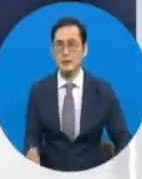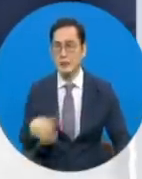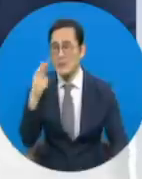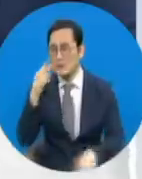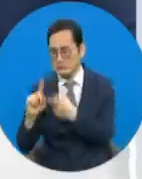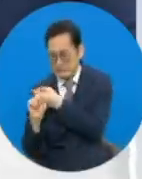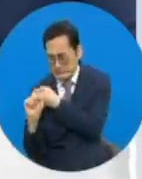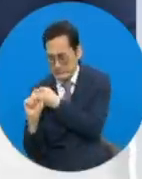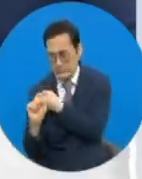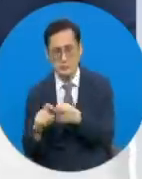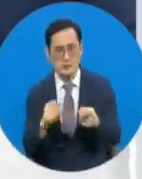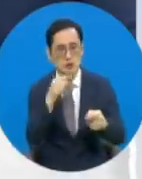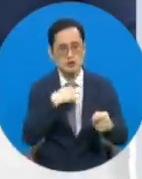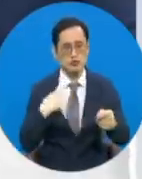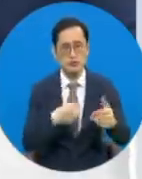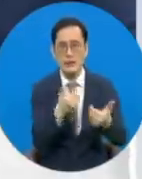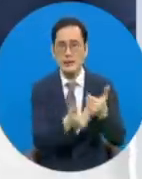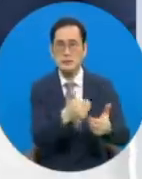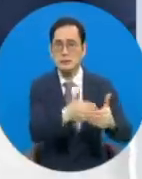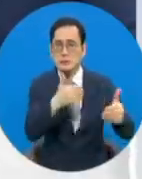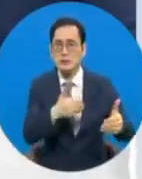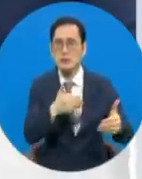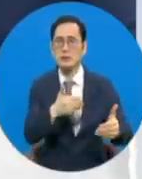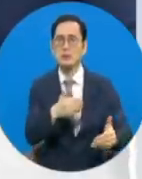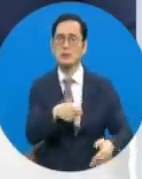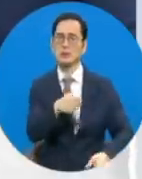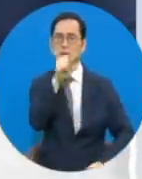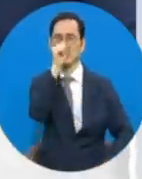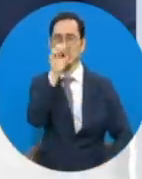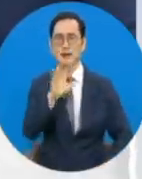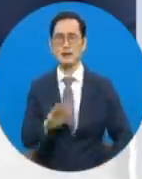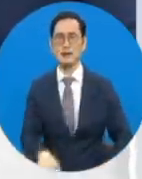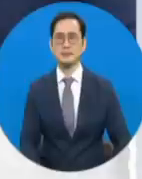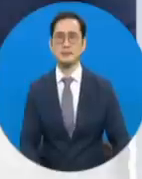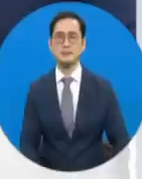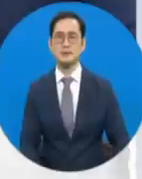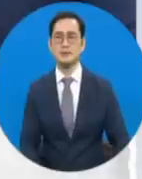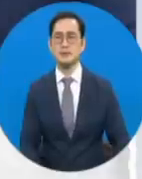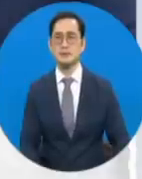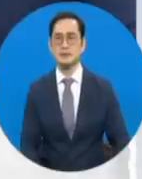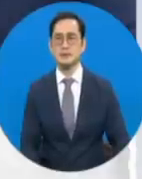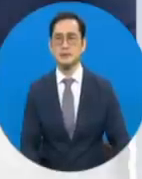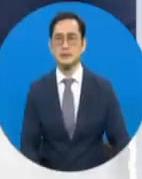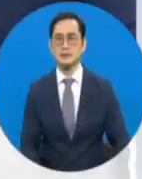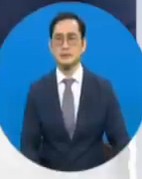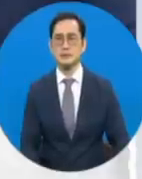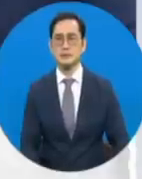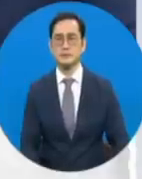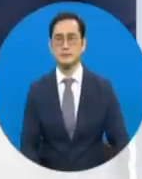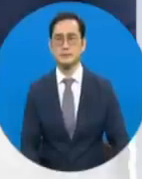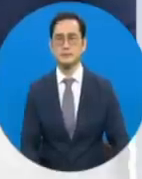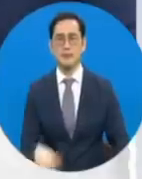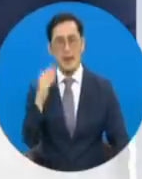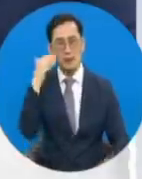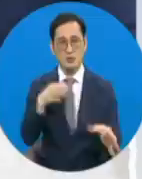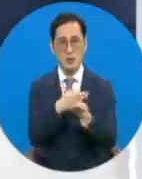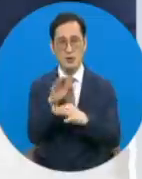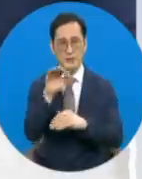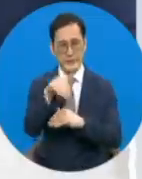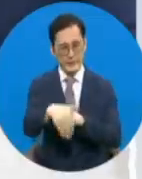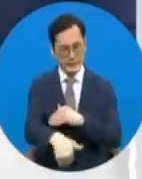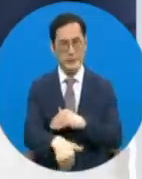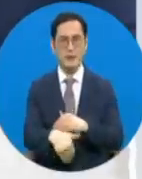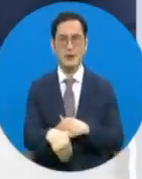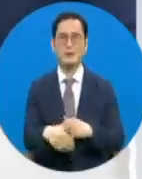해가지고 양쪽에서 이렇게 안 좋은 이야기를 들어야 되냐는 것이죠. 이게 대한민국 경제를 망치는 길이라고 보고 있기